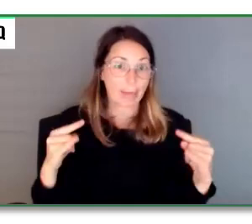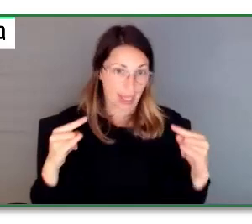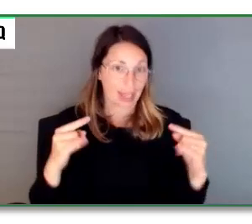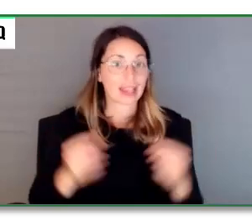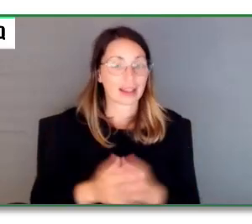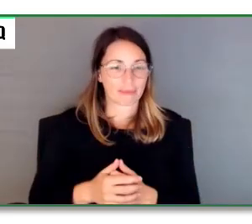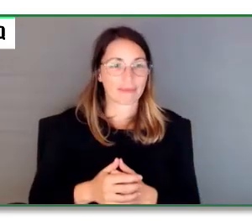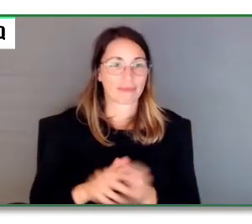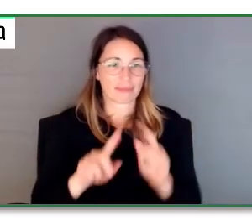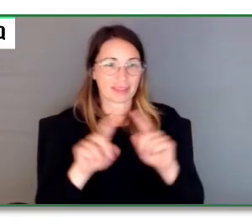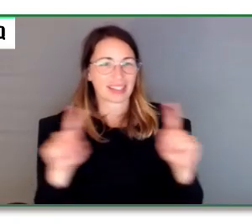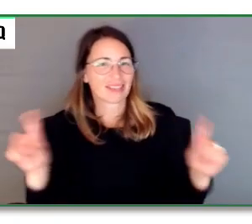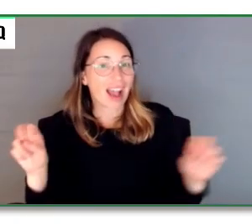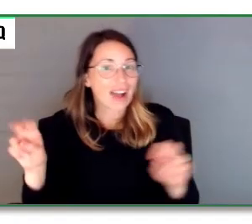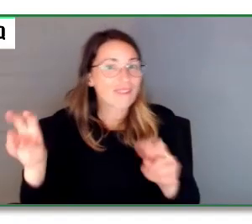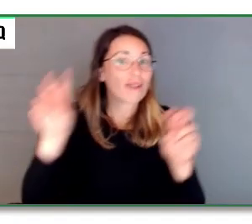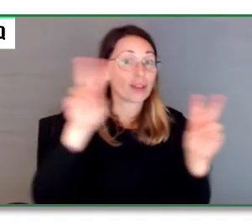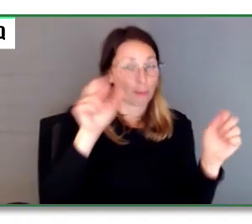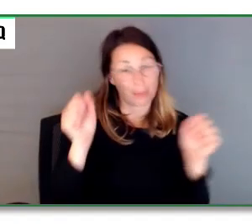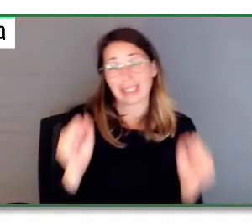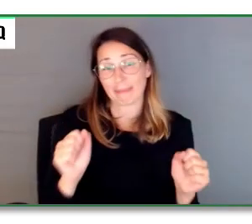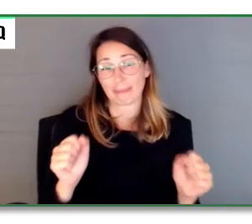possibles. Prochaine diapo.